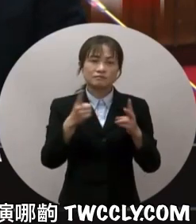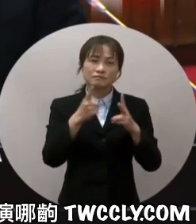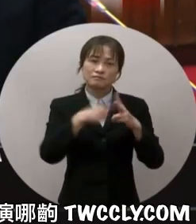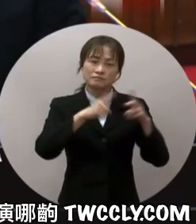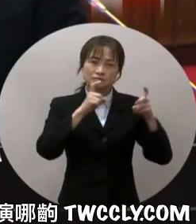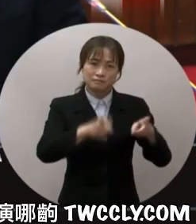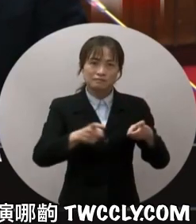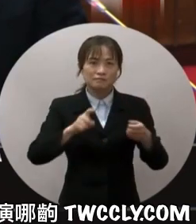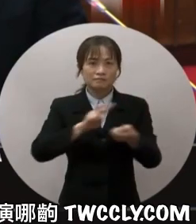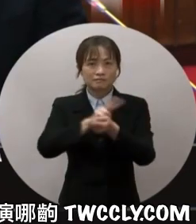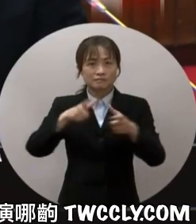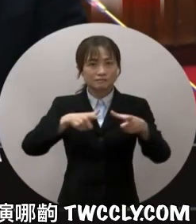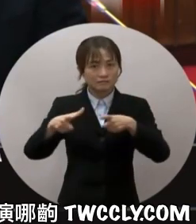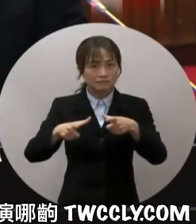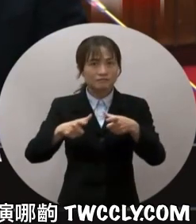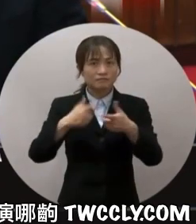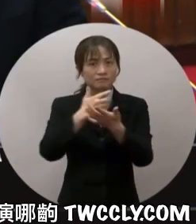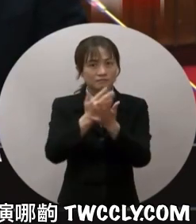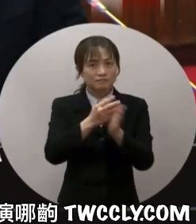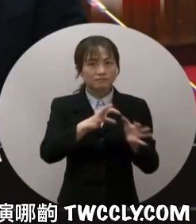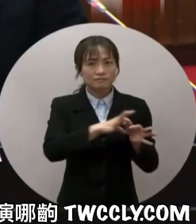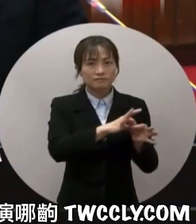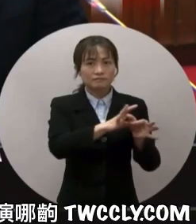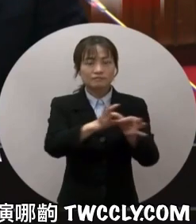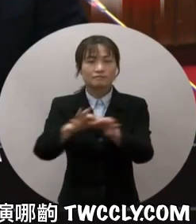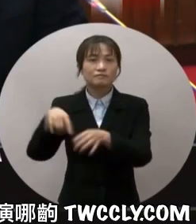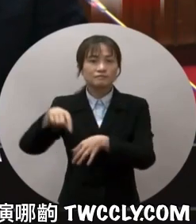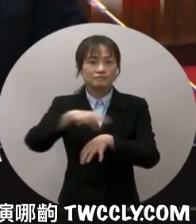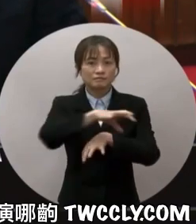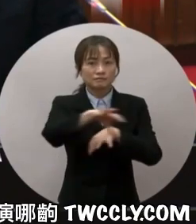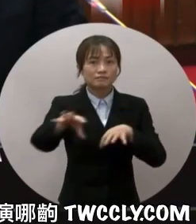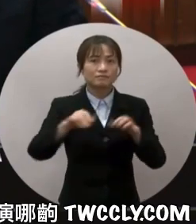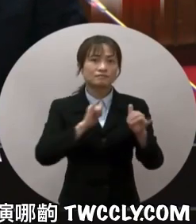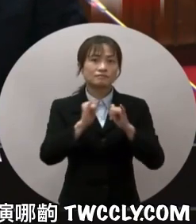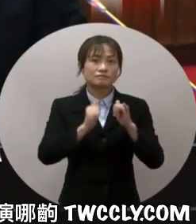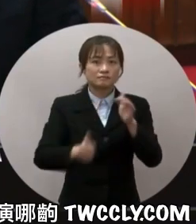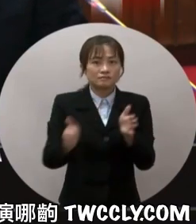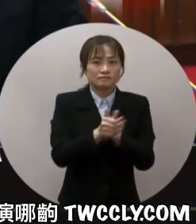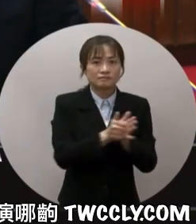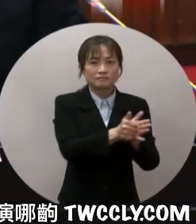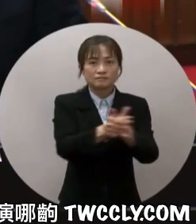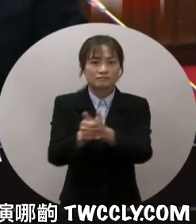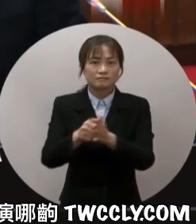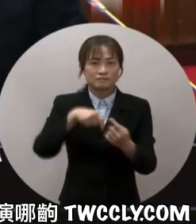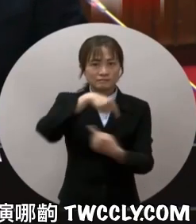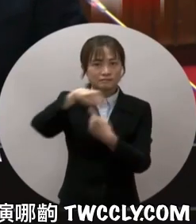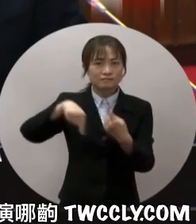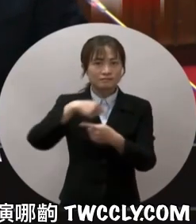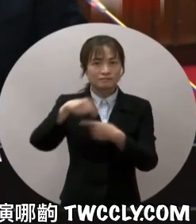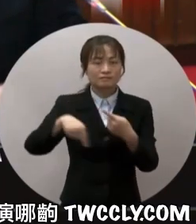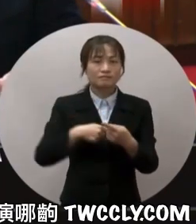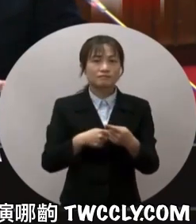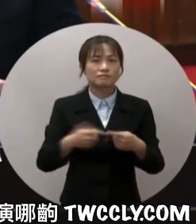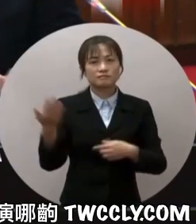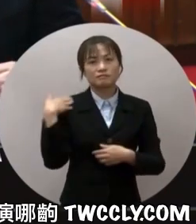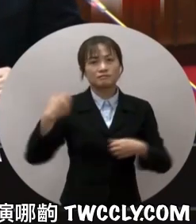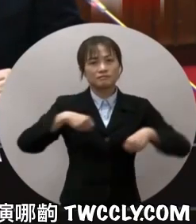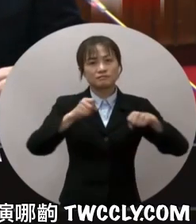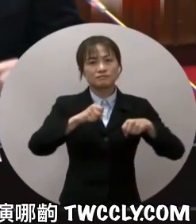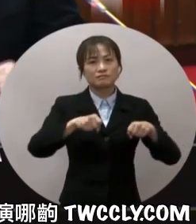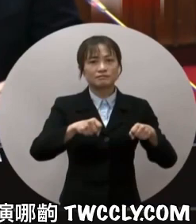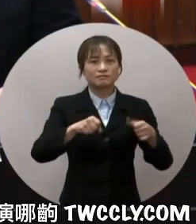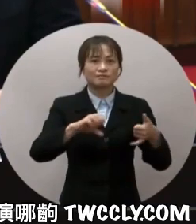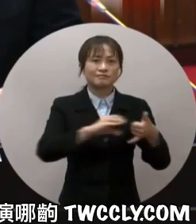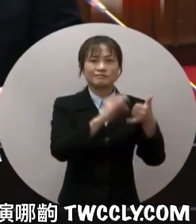園甚至東港不僅對於小港跟陵園的鄉親他可以搭乘大眾運輸減少人員的傷亡以前一定要騎摩托車